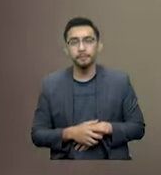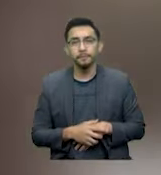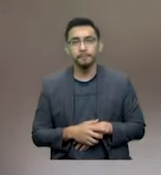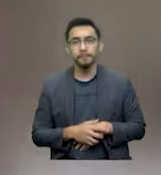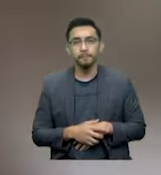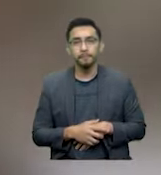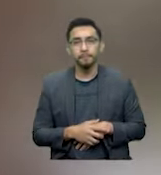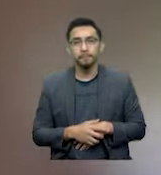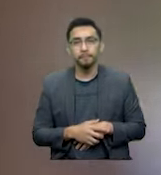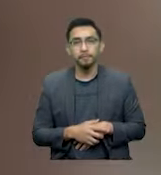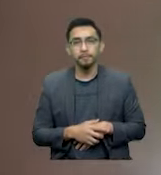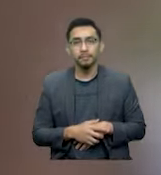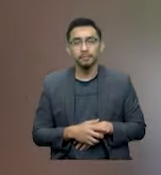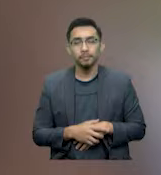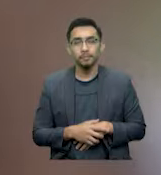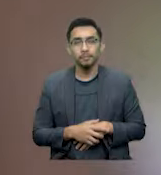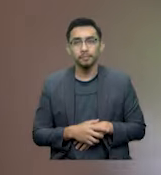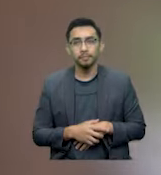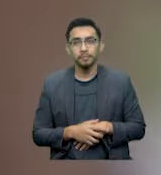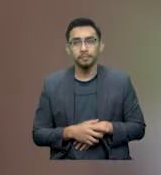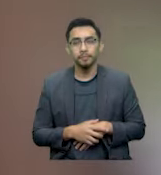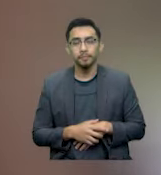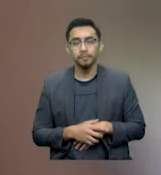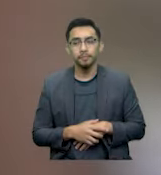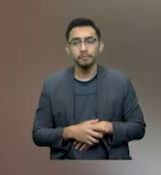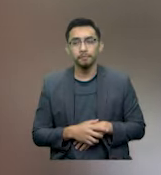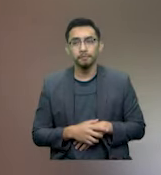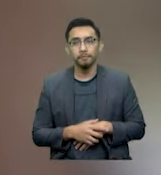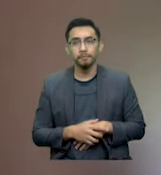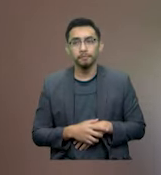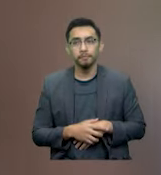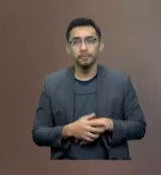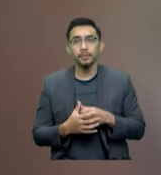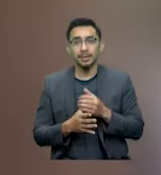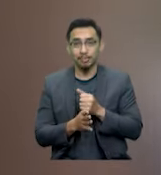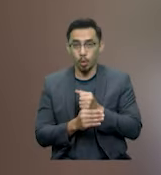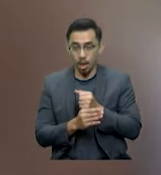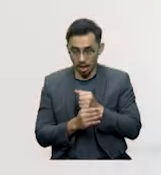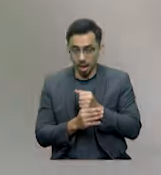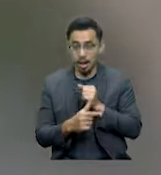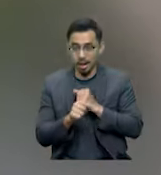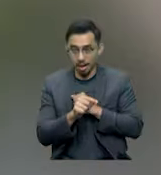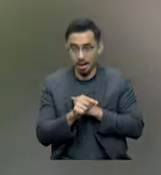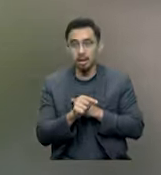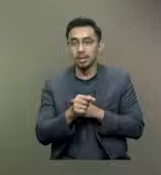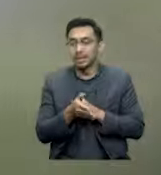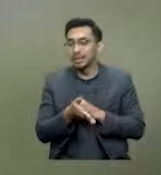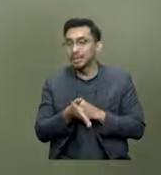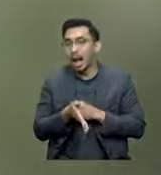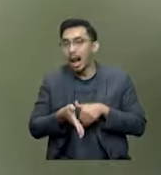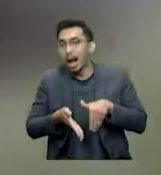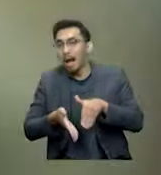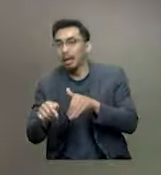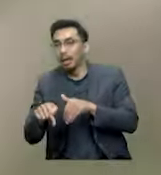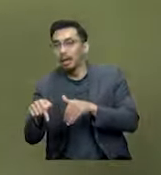jadi memang asli ini Jalan Lintas Sibolga Tarutung memang asli enggak bisa dilewati warga